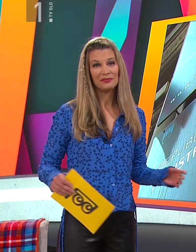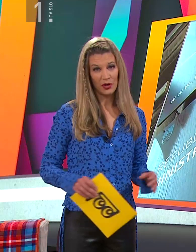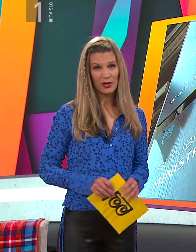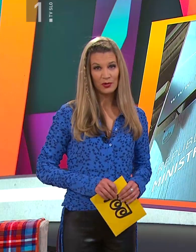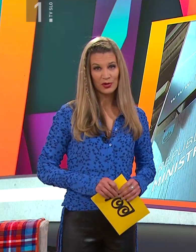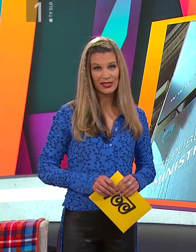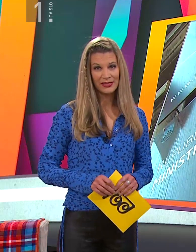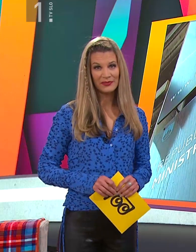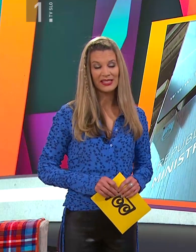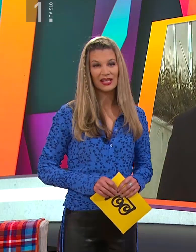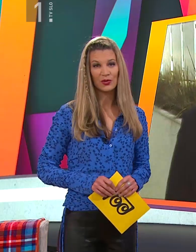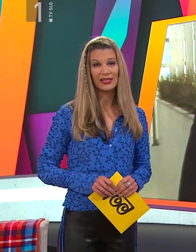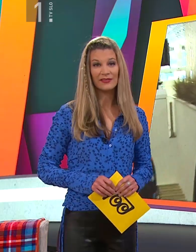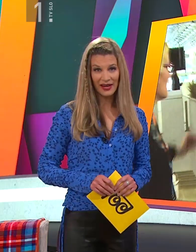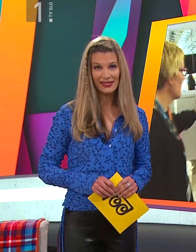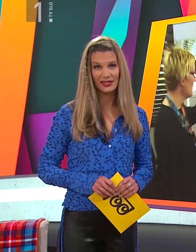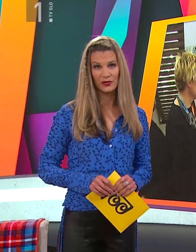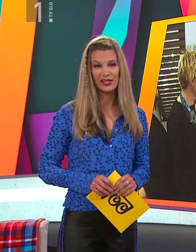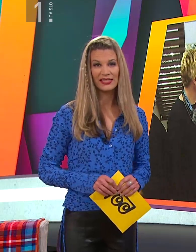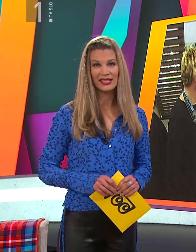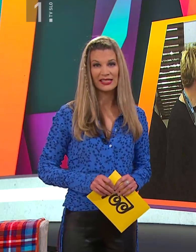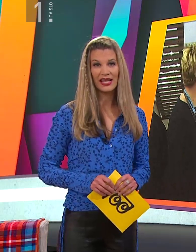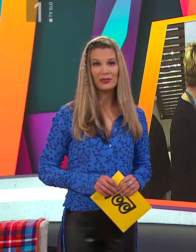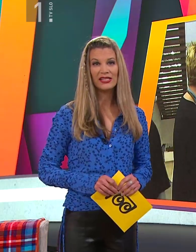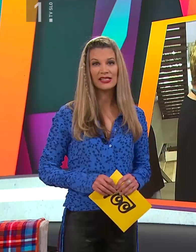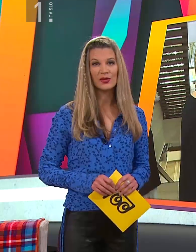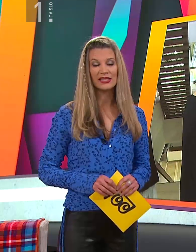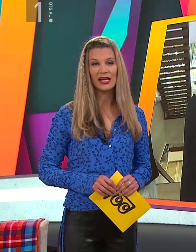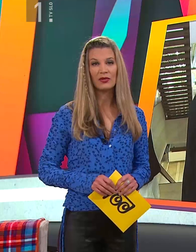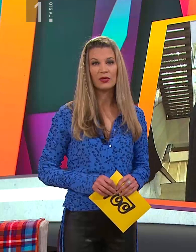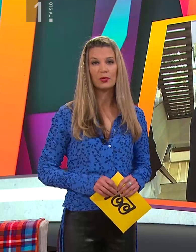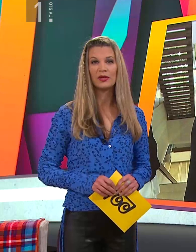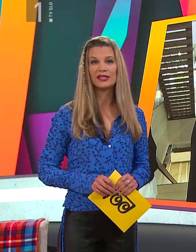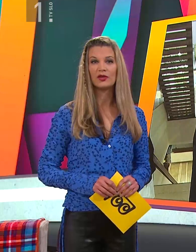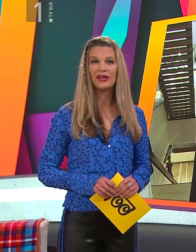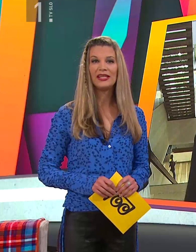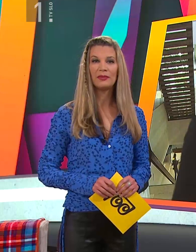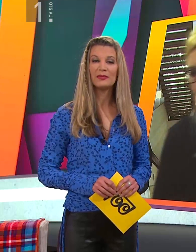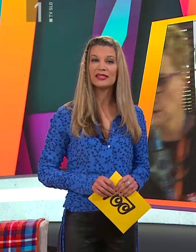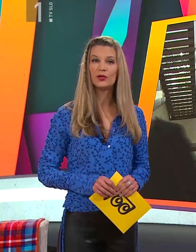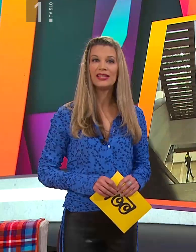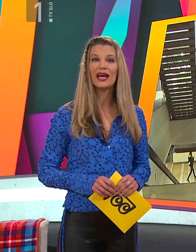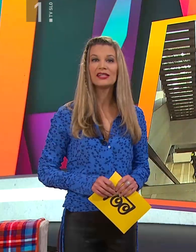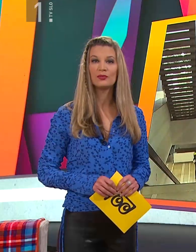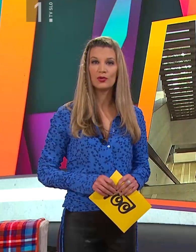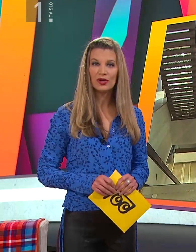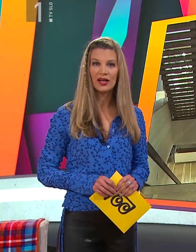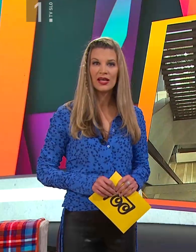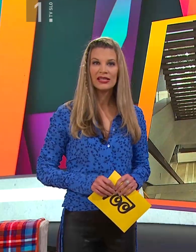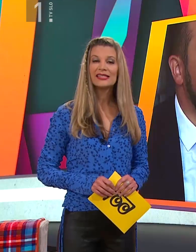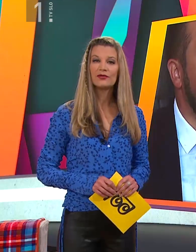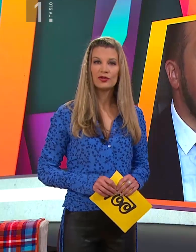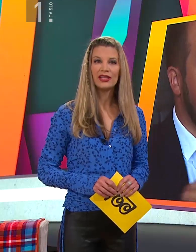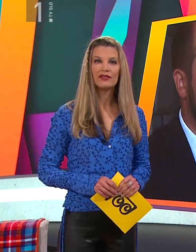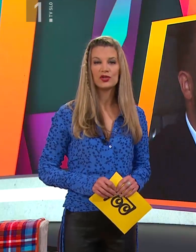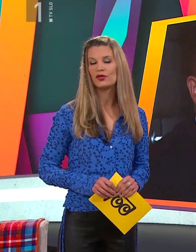Predvsej dobre možnosti, da se kot 20. uvrsti na seznam ministrov za zdravje v Republiki Sloveniji, pa ima zdravnik Janez Poklukar,